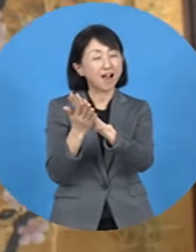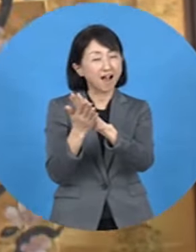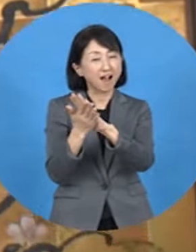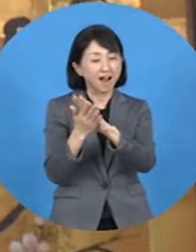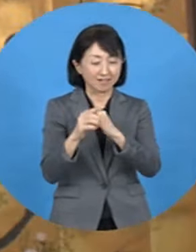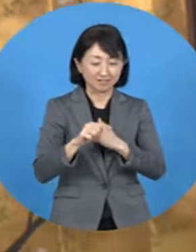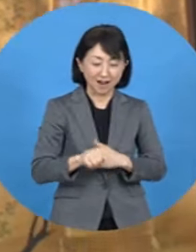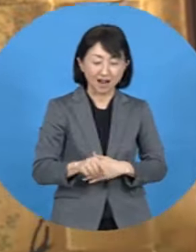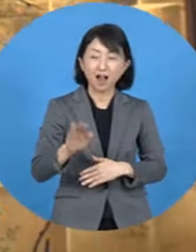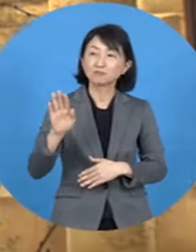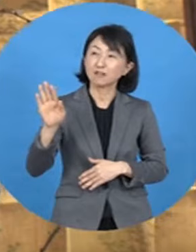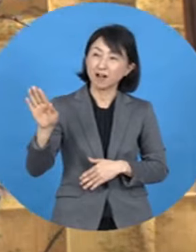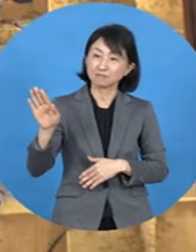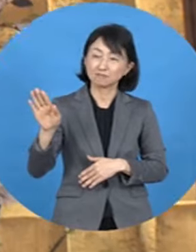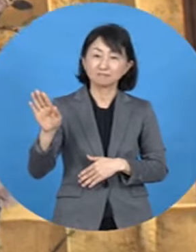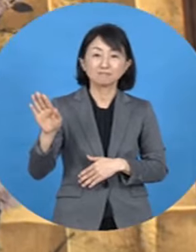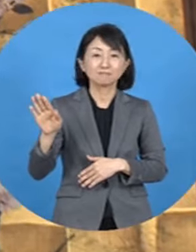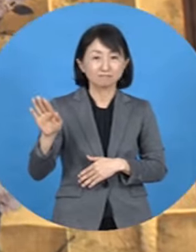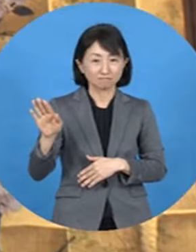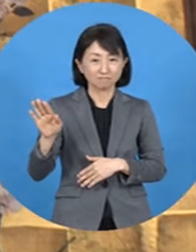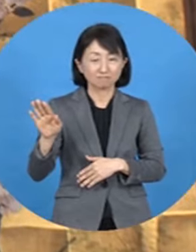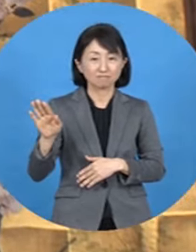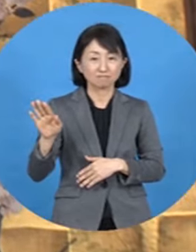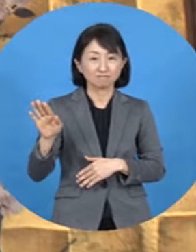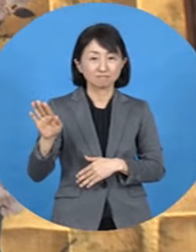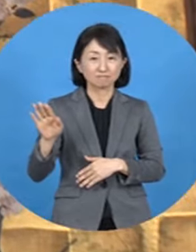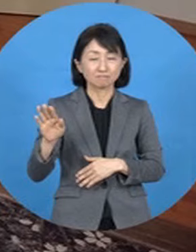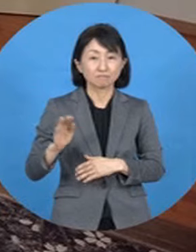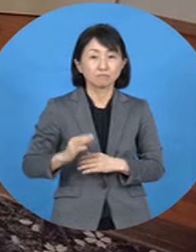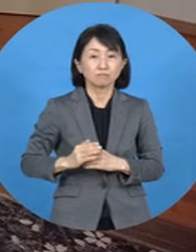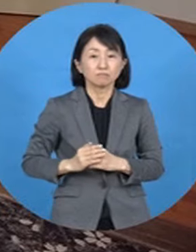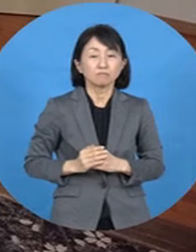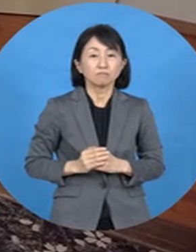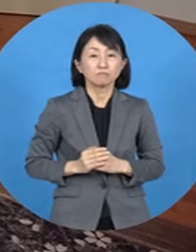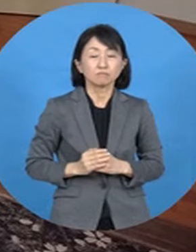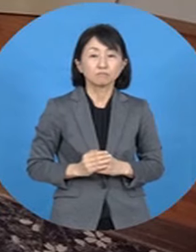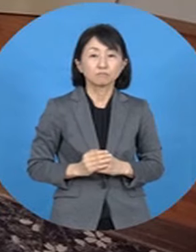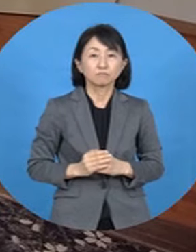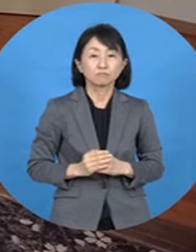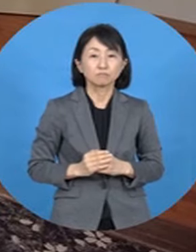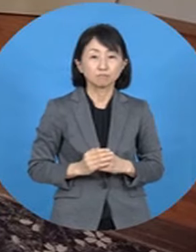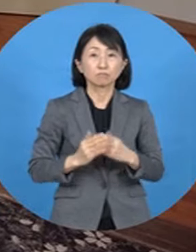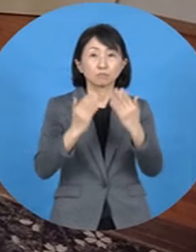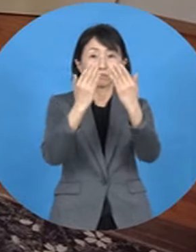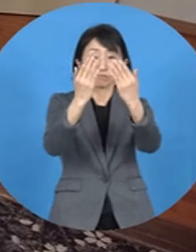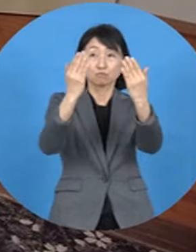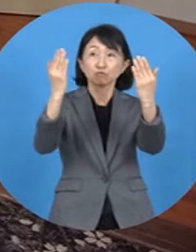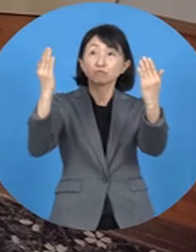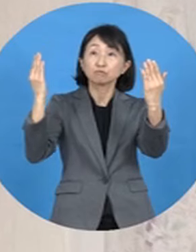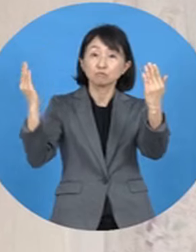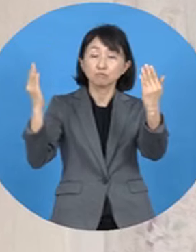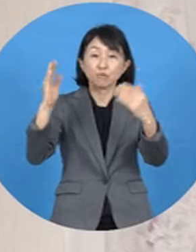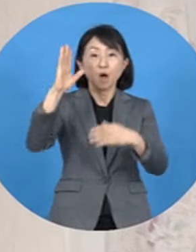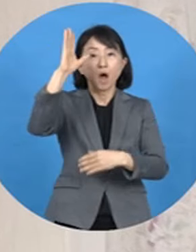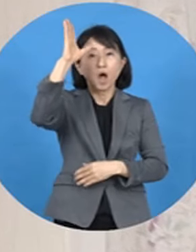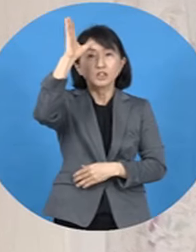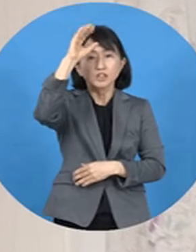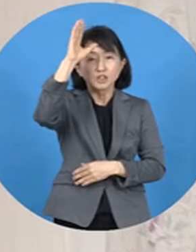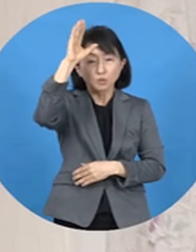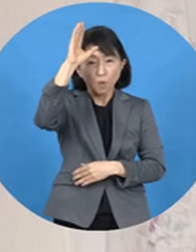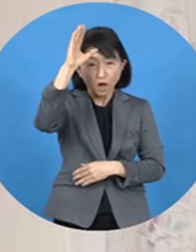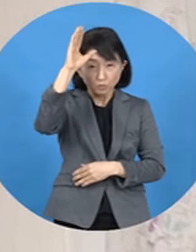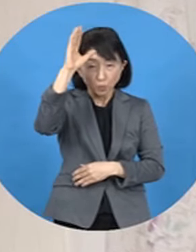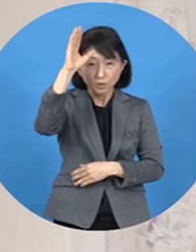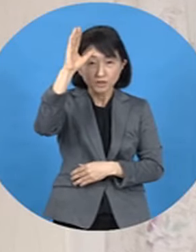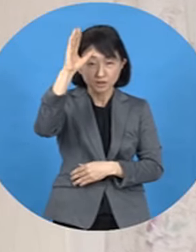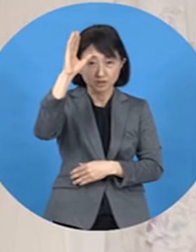気になる絵が飾られていました。 はい、この店内に鶏の絵がたくさんこう飾られてる